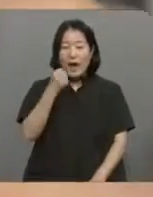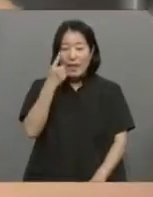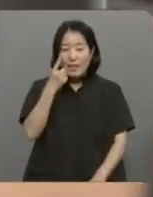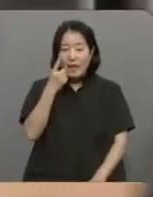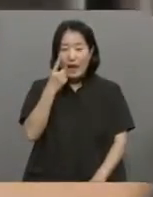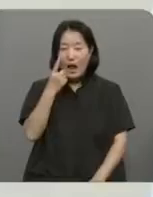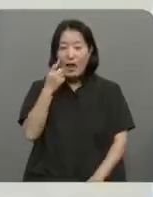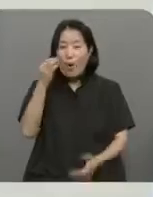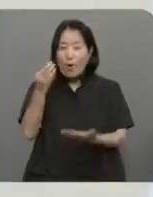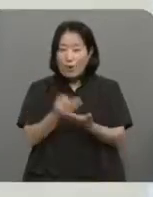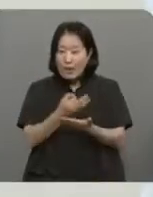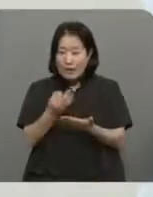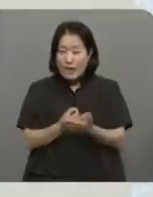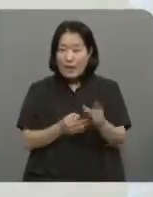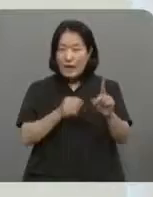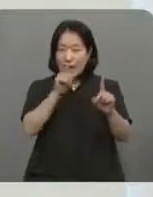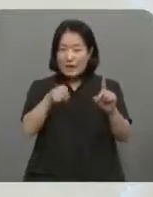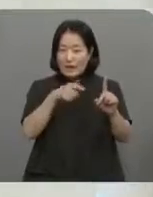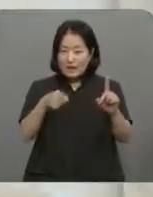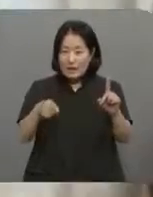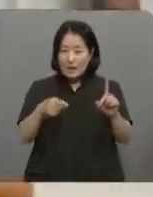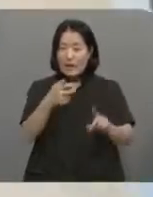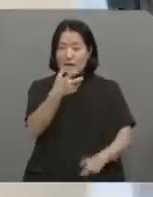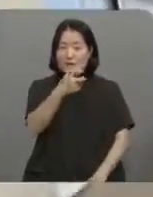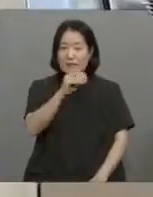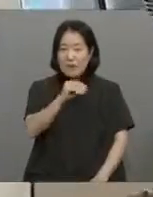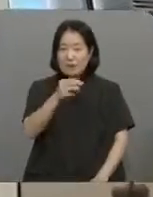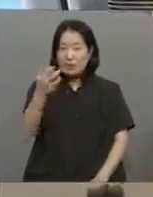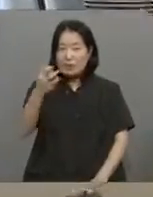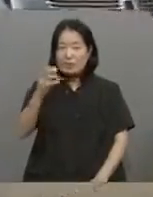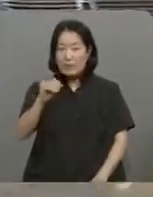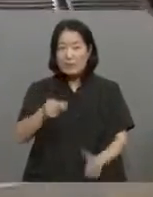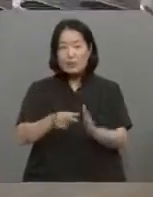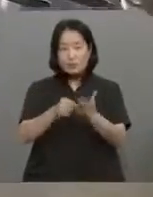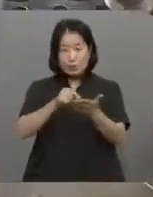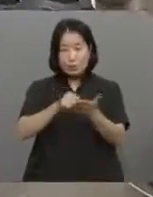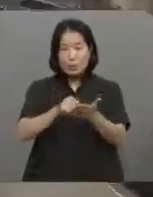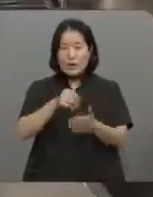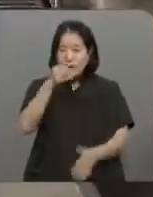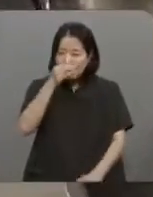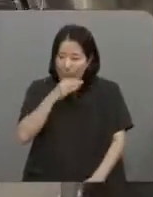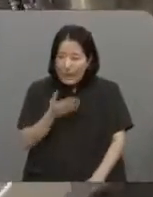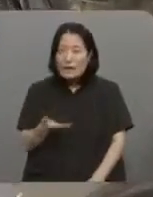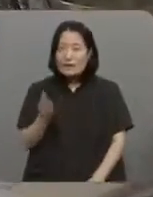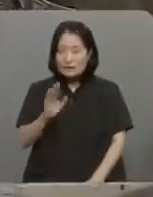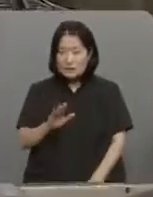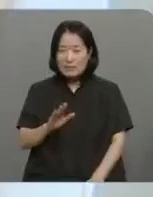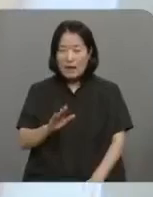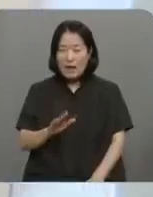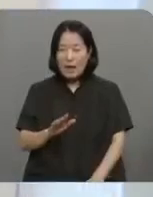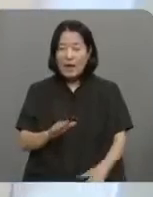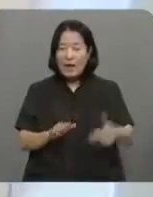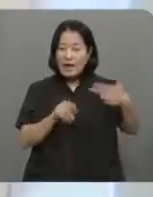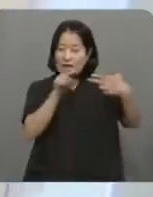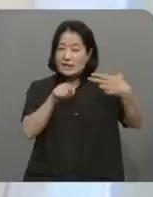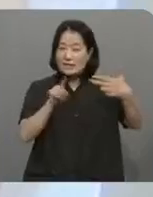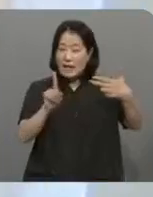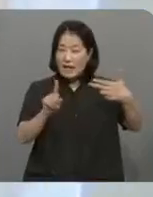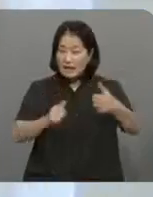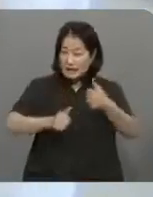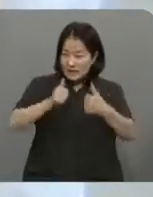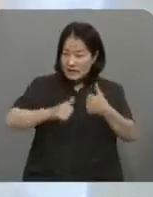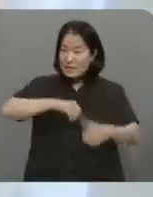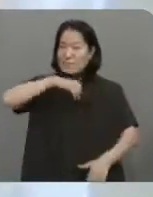일을 해 받는 돈은 1인당 70만 원에서 80만 원 정도입니다. 힘들긴 하지만 7대 1의 경쟁률을 뚫고 구한